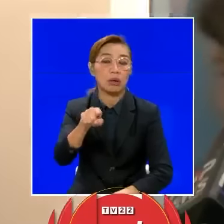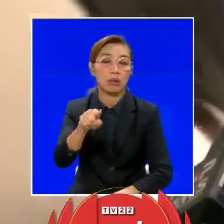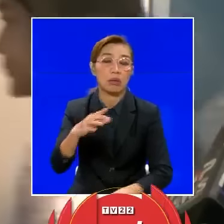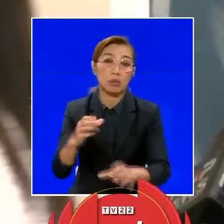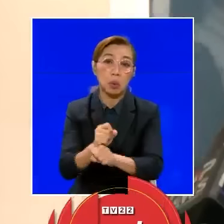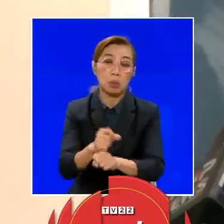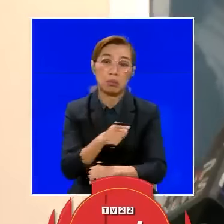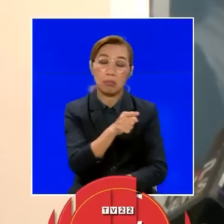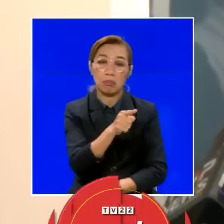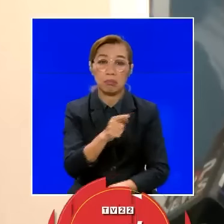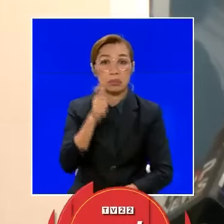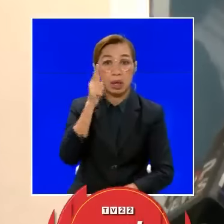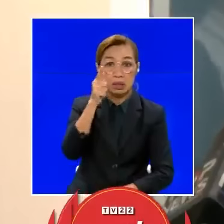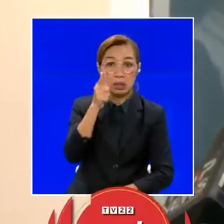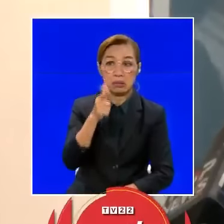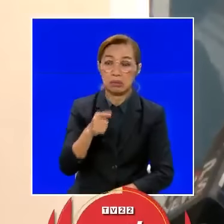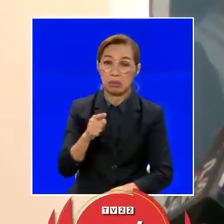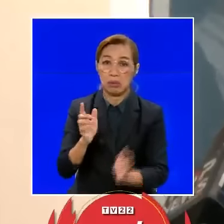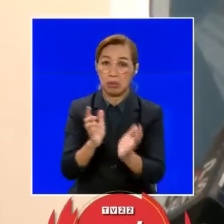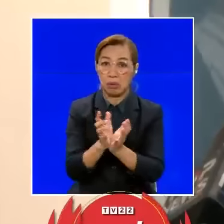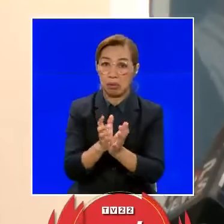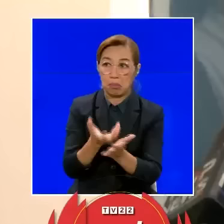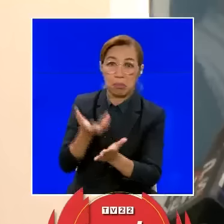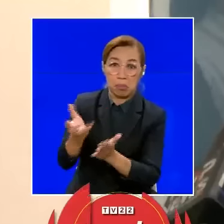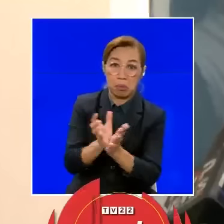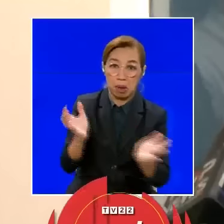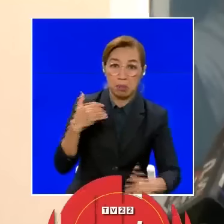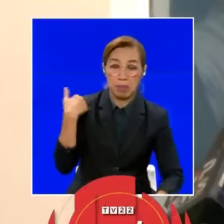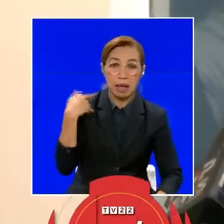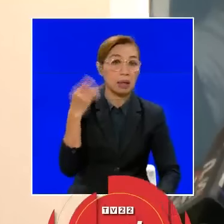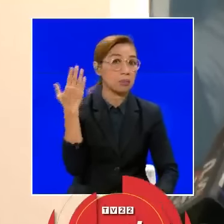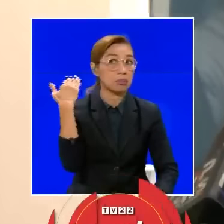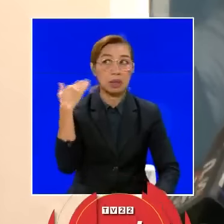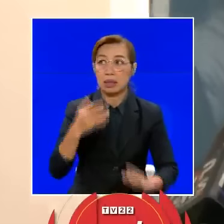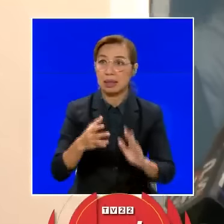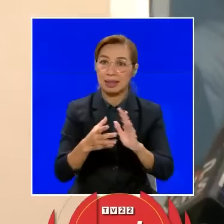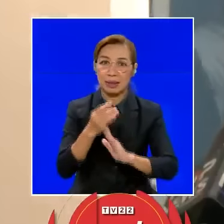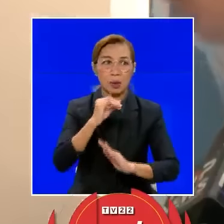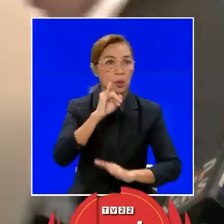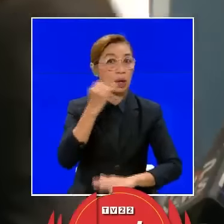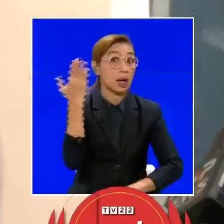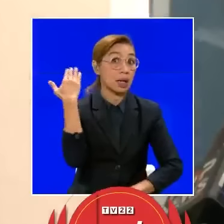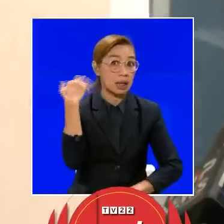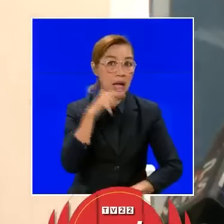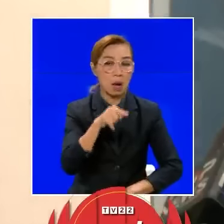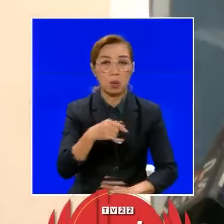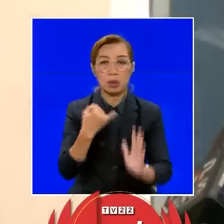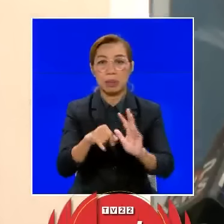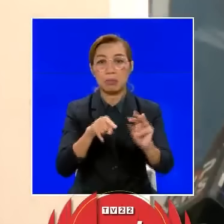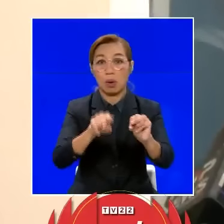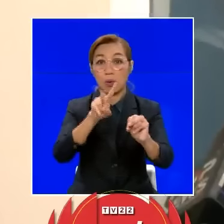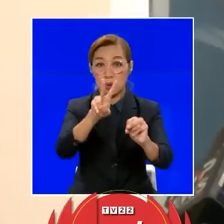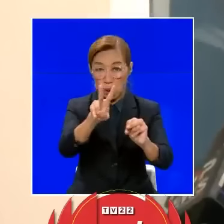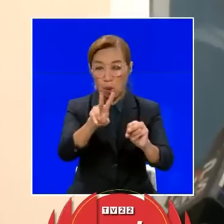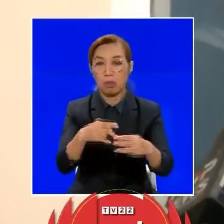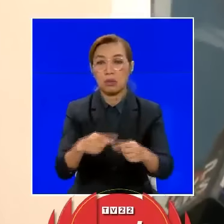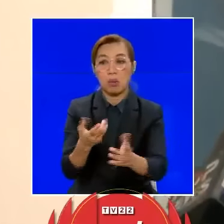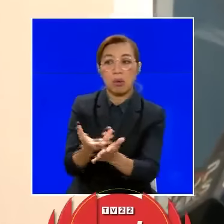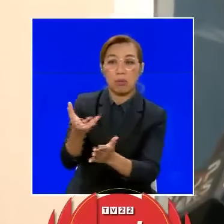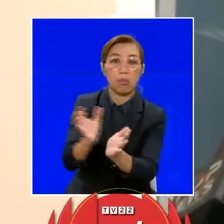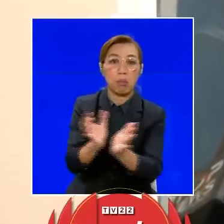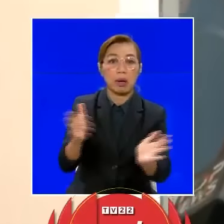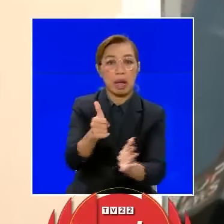านี้เนี่ย เมื่อต้นสัปดาห์ก็มีหลายคนที่โดน112แต่ก็ได้รับการประกันตัวไปเนี่ยนะครับเรื่องนี้ท่านรัฐมนตรีบอกยัง